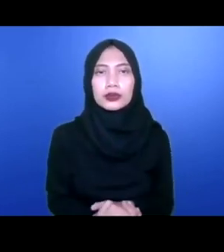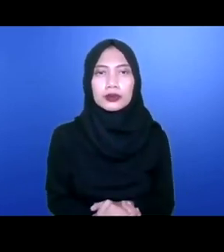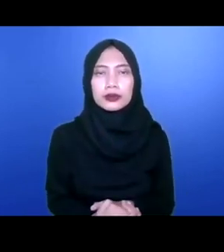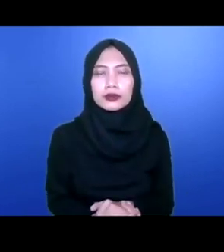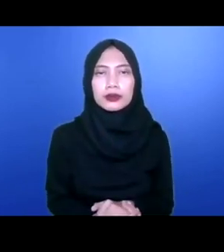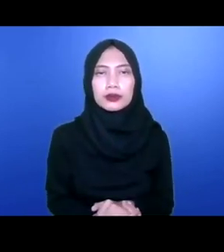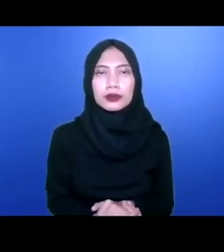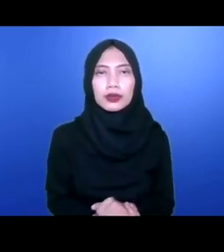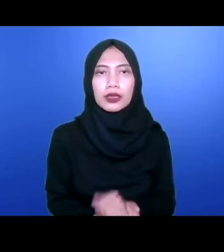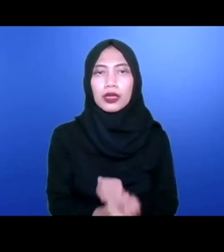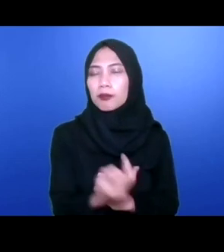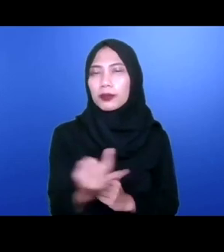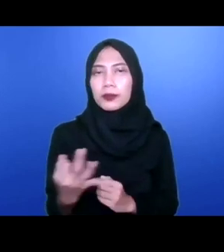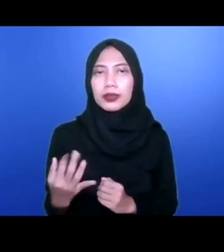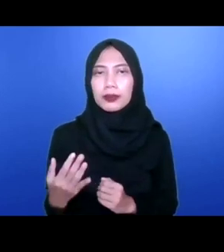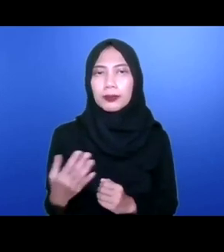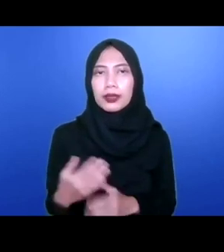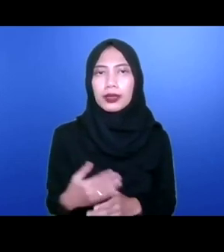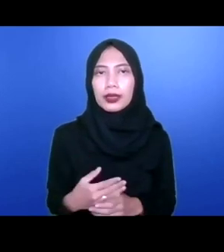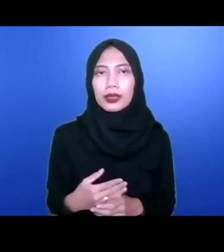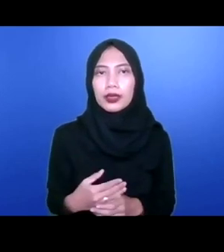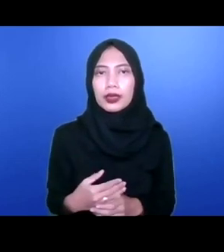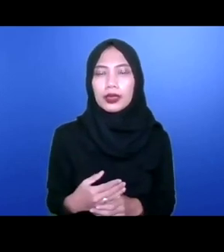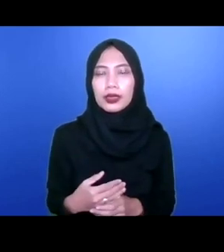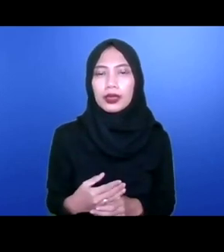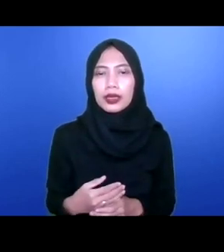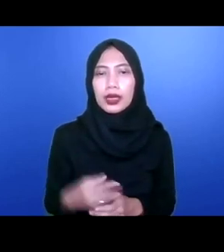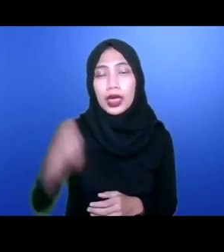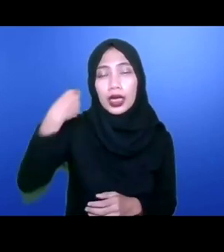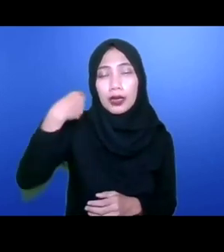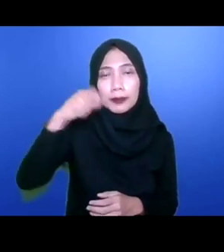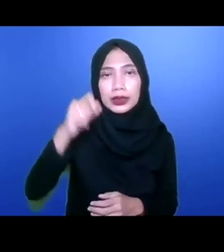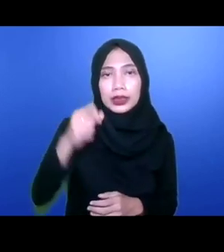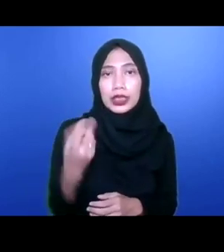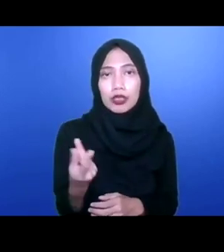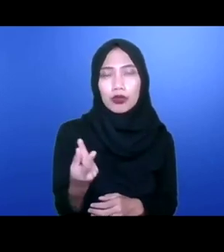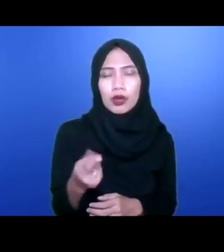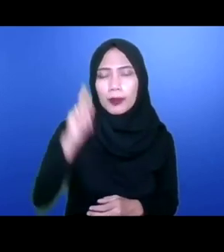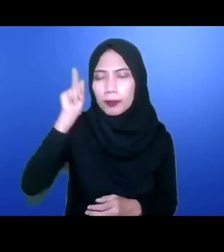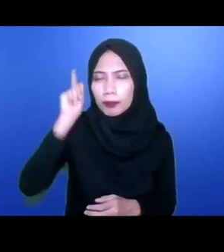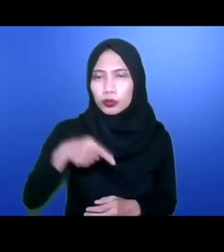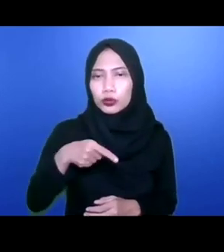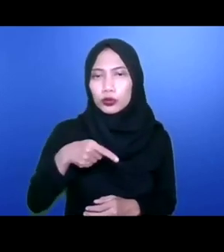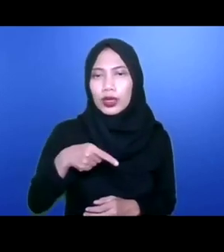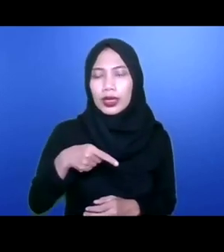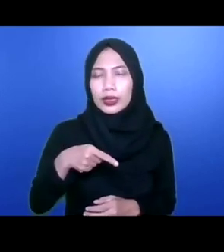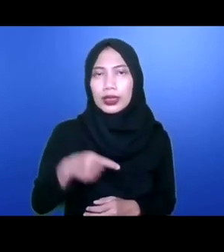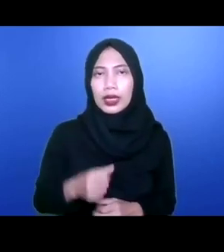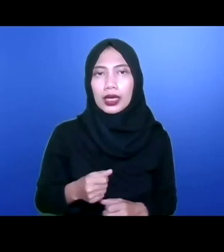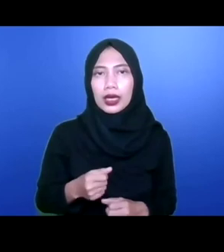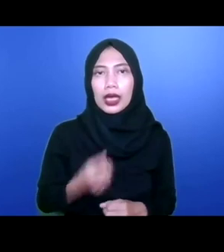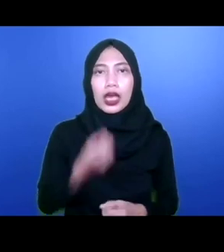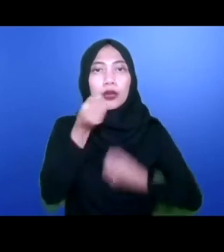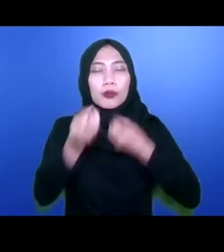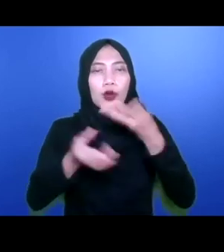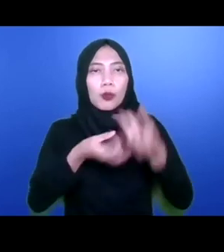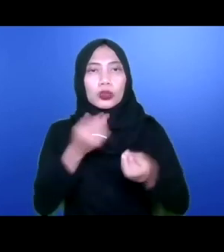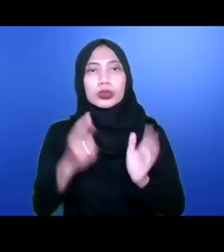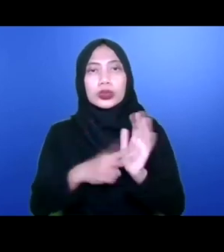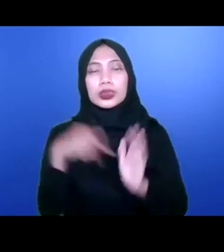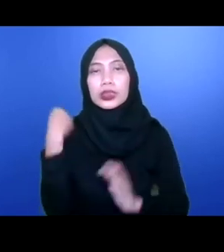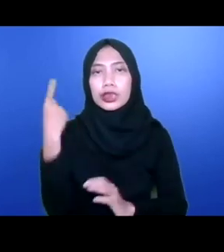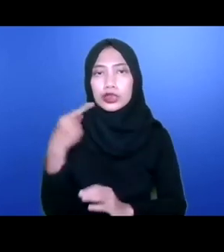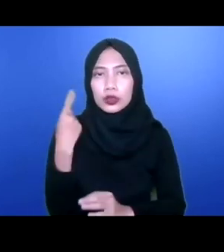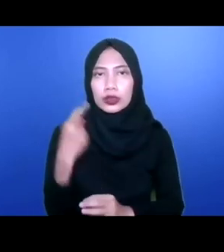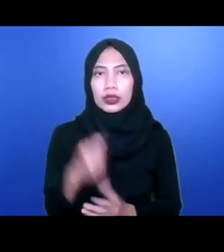berbagai dirjen di Kemenkeu, memang perlu yang namanya campaign nasional. Yang tadi saya katakan, lihat, baca, itu